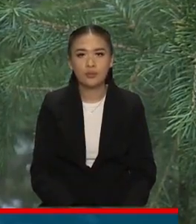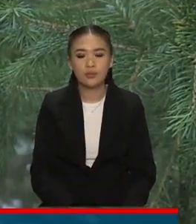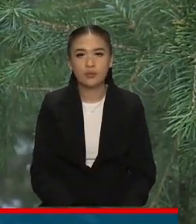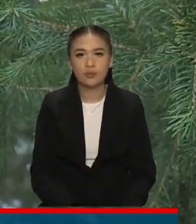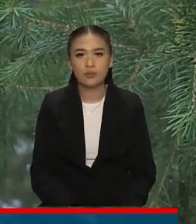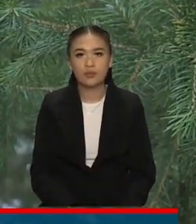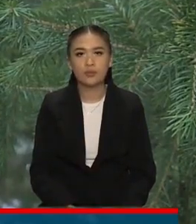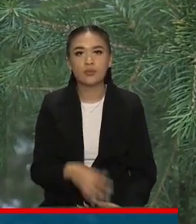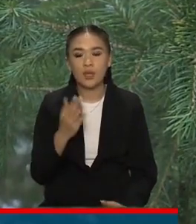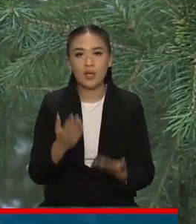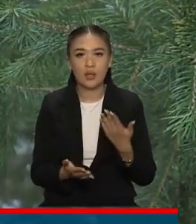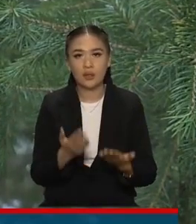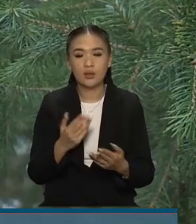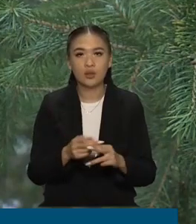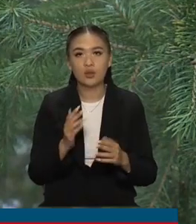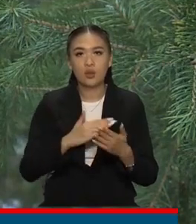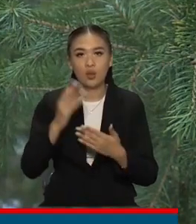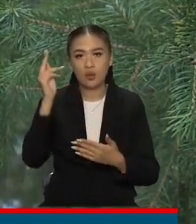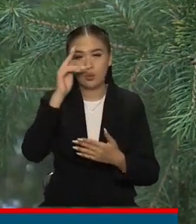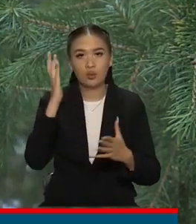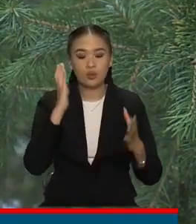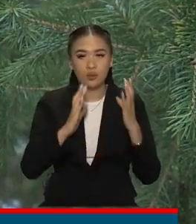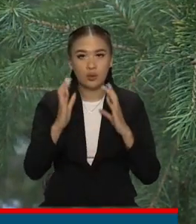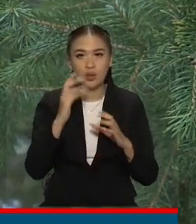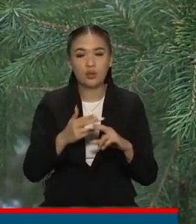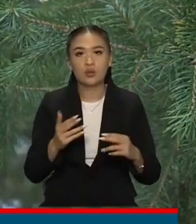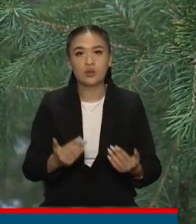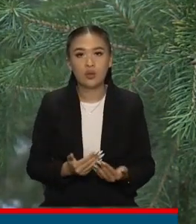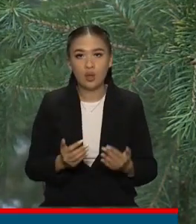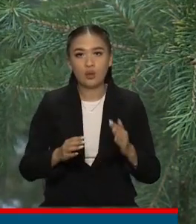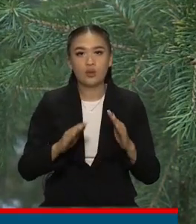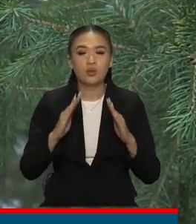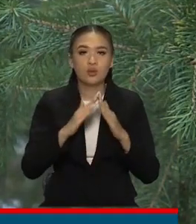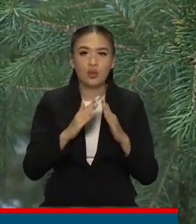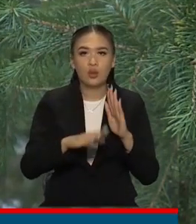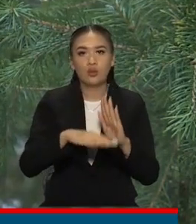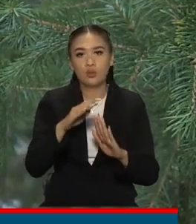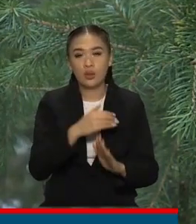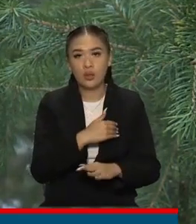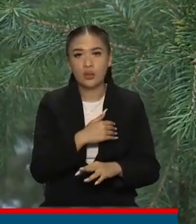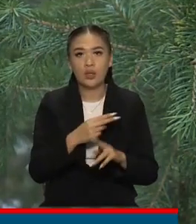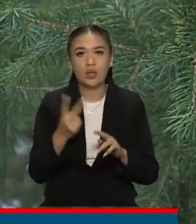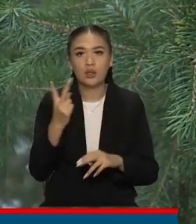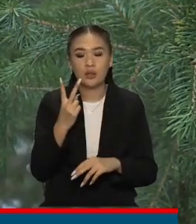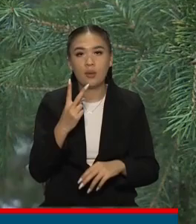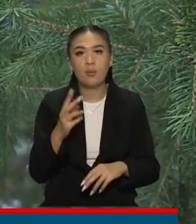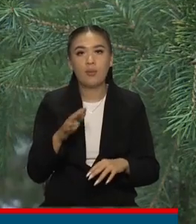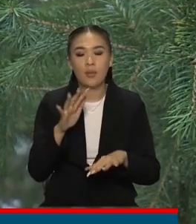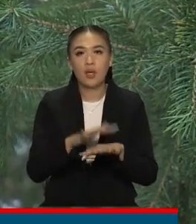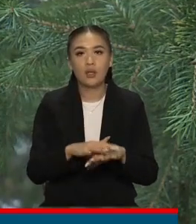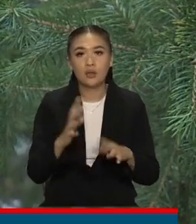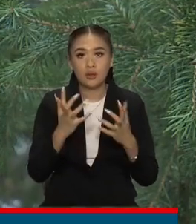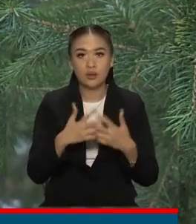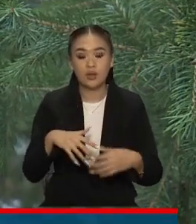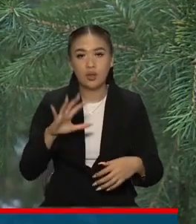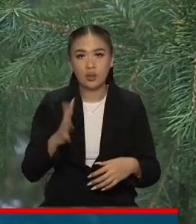Бұл жерде егер де жоғарғы оқу орнының немесе тұрғын үй жағдайын жақсарту бойынша қандай да бір компанияның екінші деңгейлі банкте есепшоты болса,